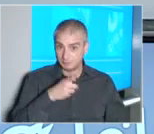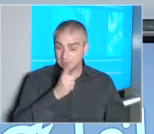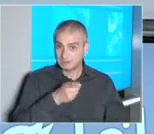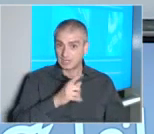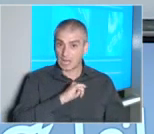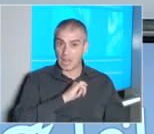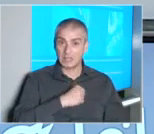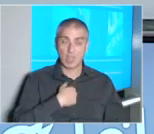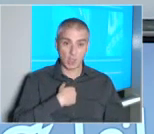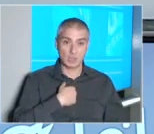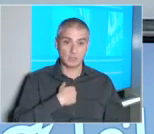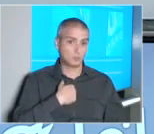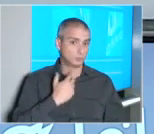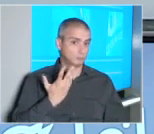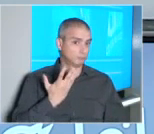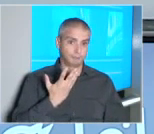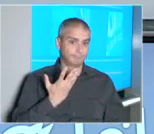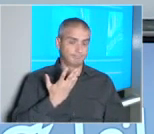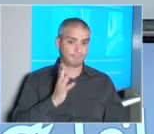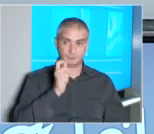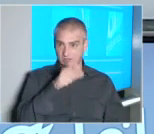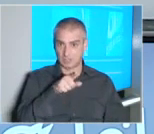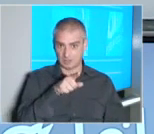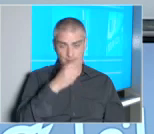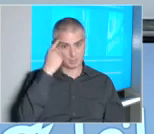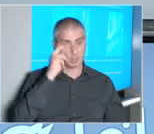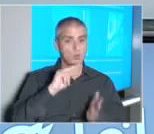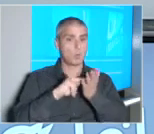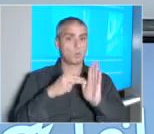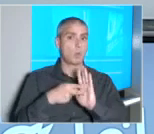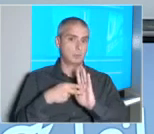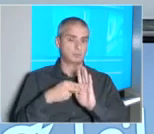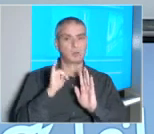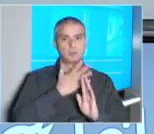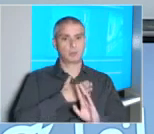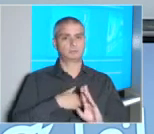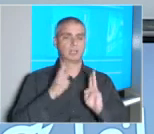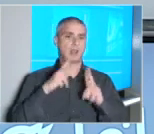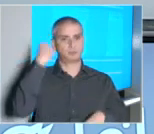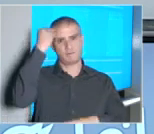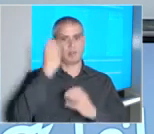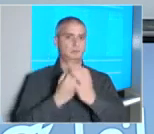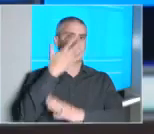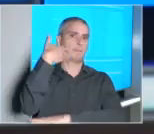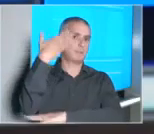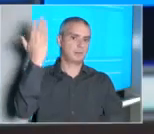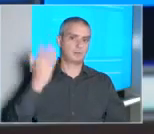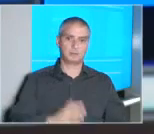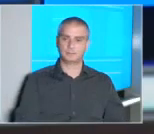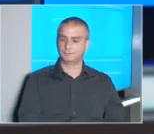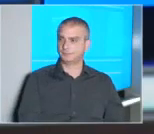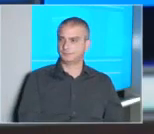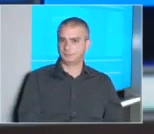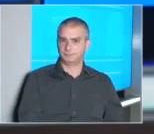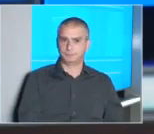צריך לעניין אותנו, האם הבן אדם הזה, בדעותיו הפוליטיות, כן רוצה לאפשר לפלסטינים מדינה?